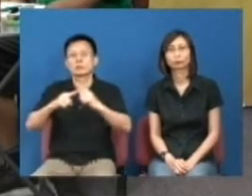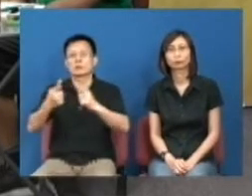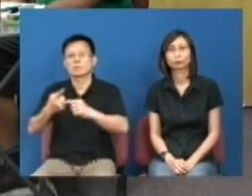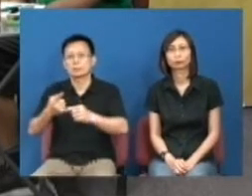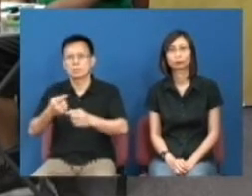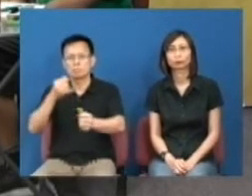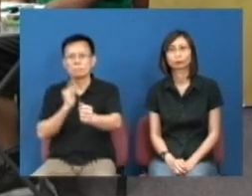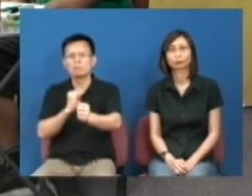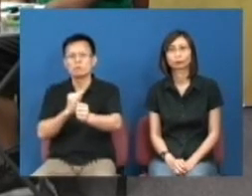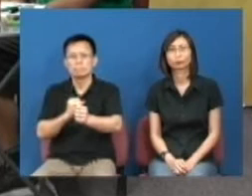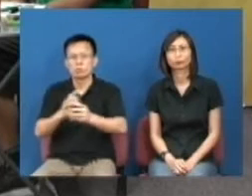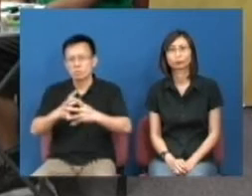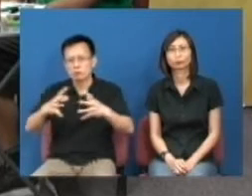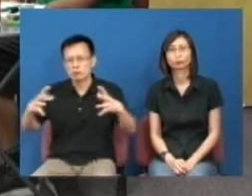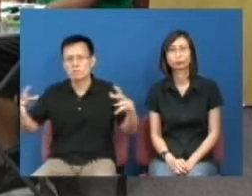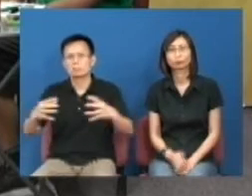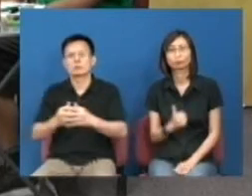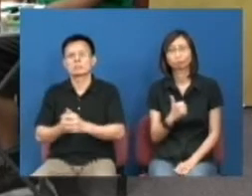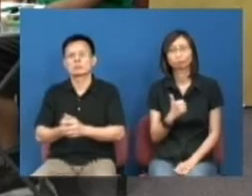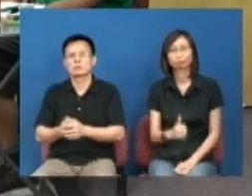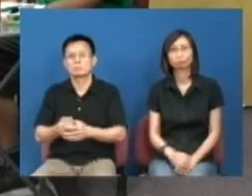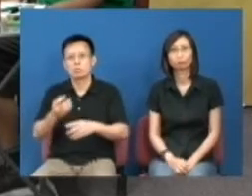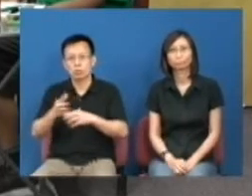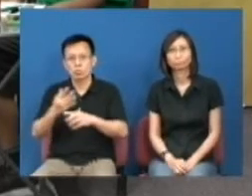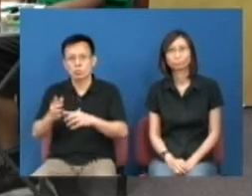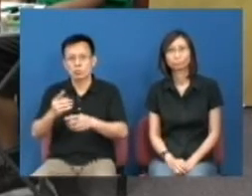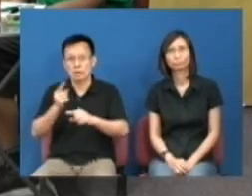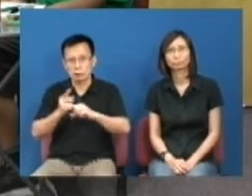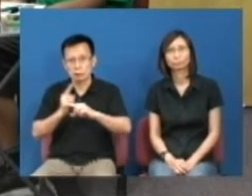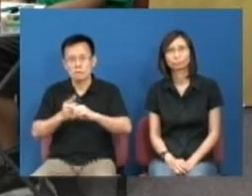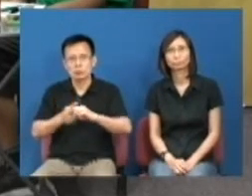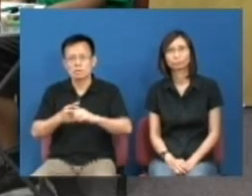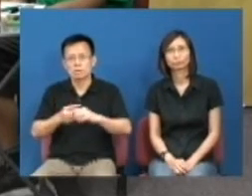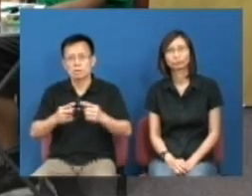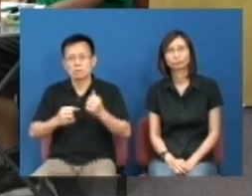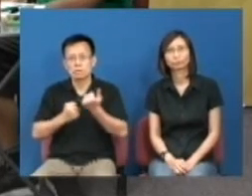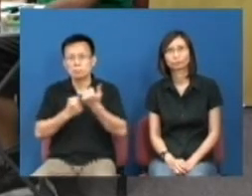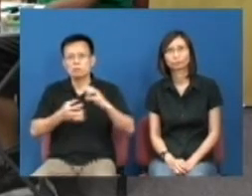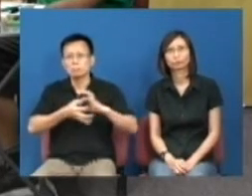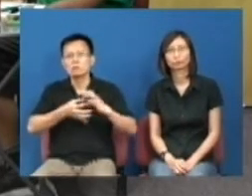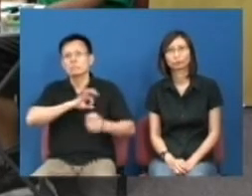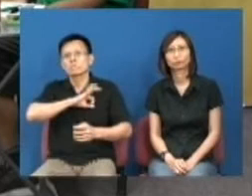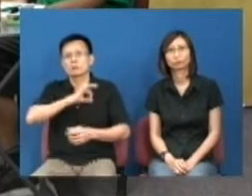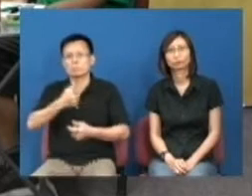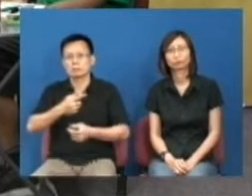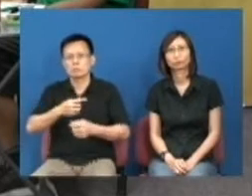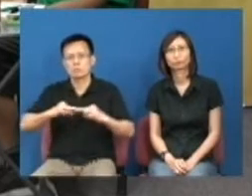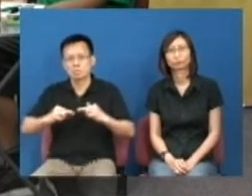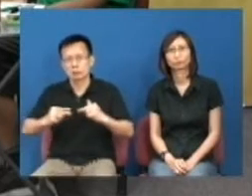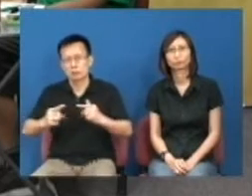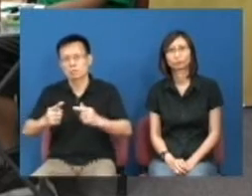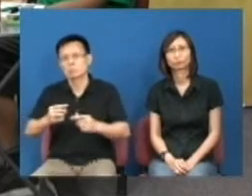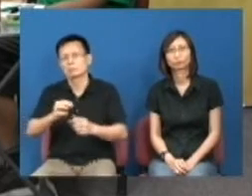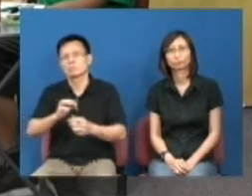罪行滔天，這個不用說，就是譴責他的。所以其實如果支聯會在這個問題上面沒有發展是不可搞，尤其